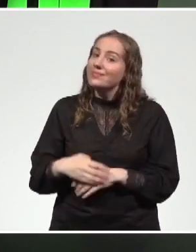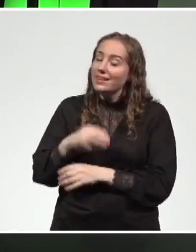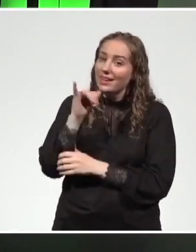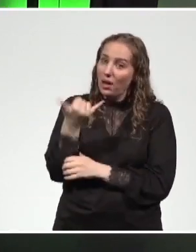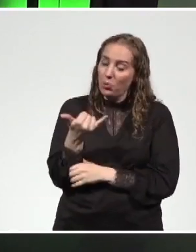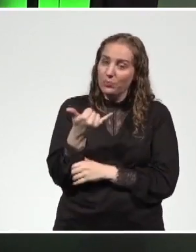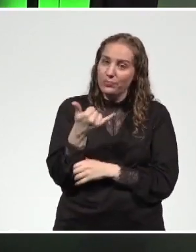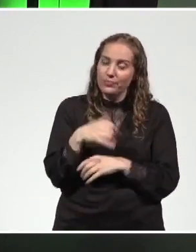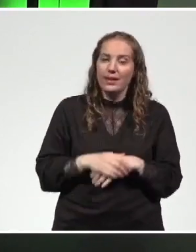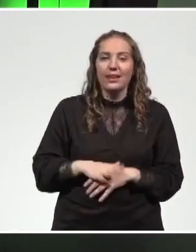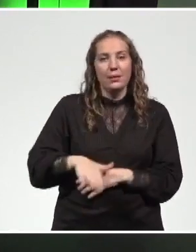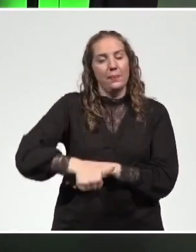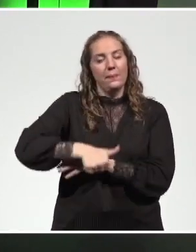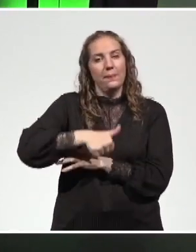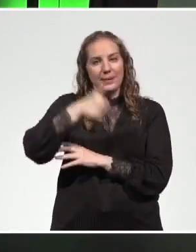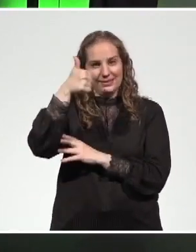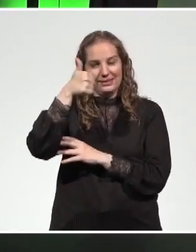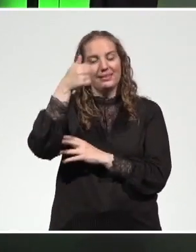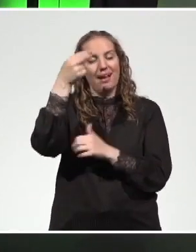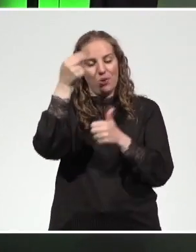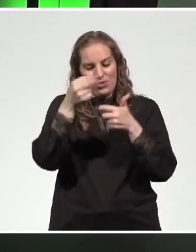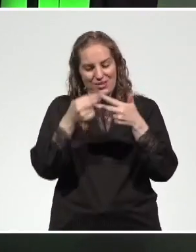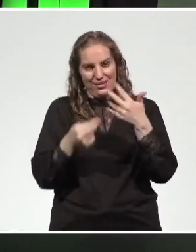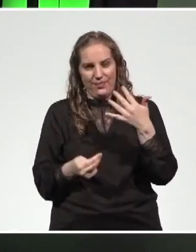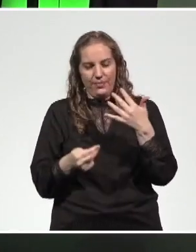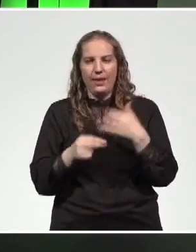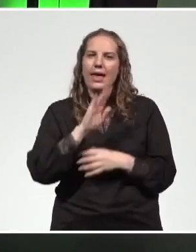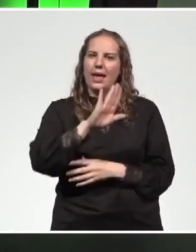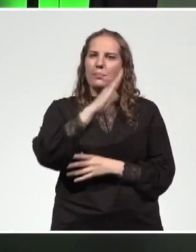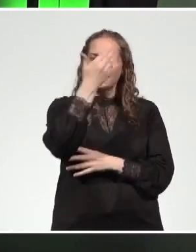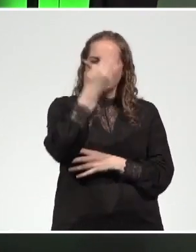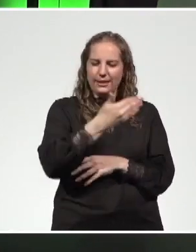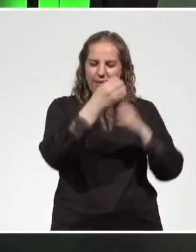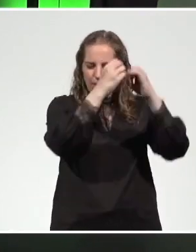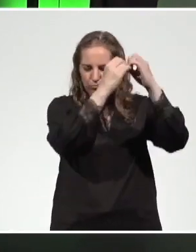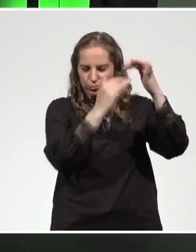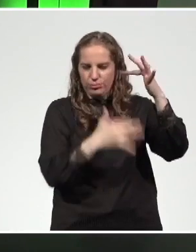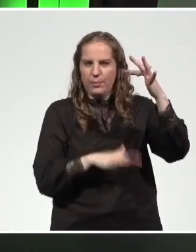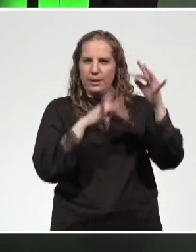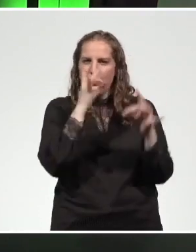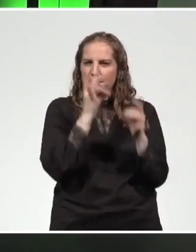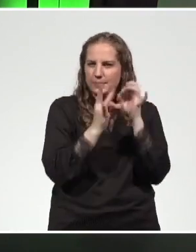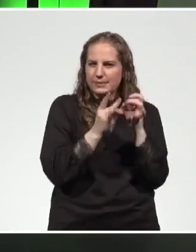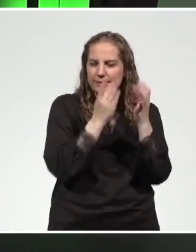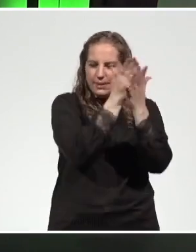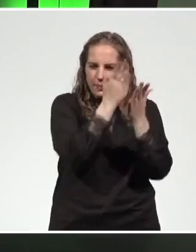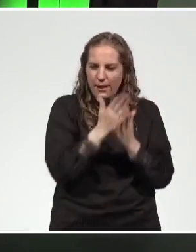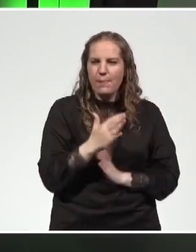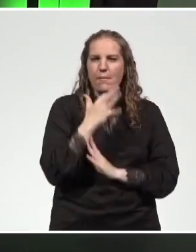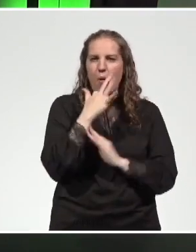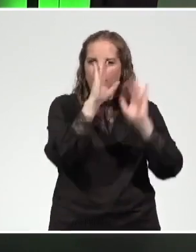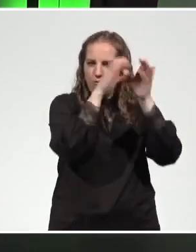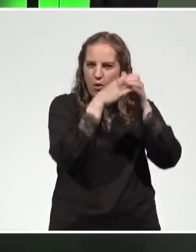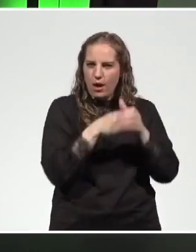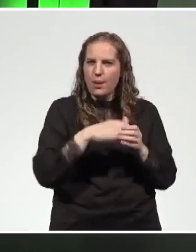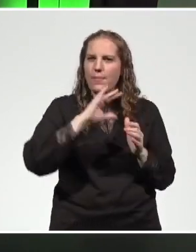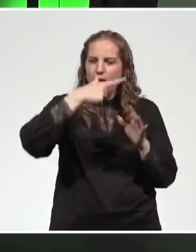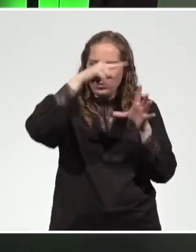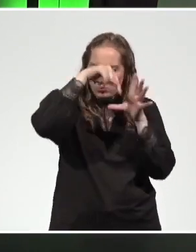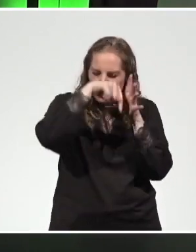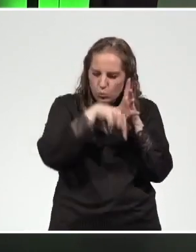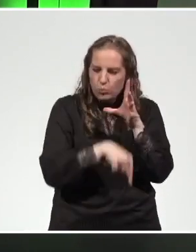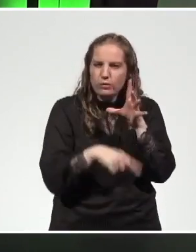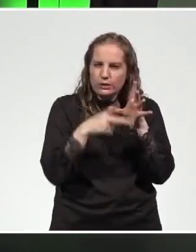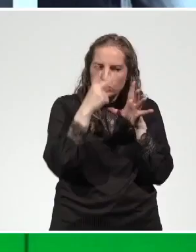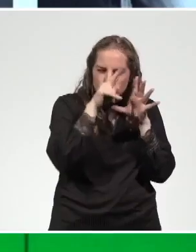línunar í kosningaáherslum okkar í ár, en á heimasíðun okkar hins vegar ítarleg stefna einstaka málaflokka og það hægt að kafa dýpra í